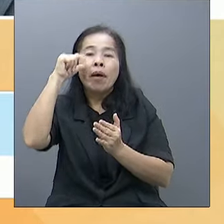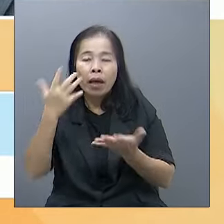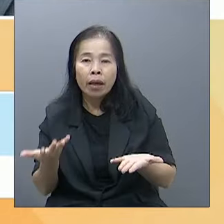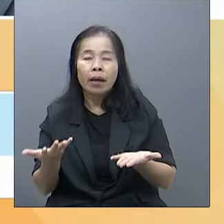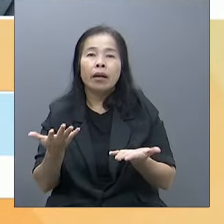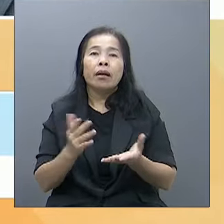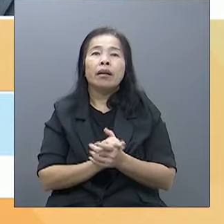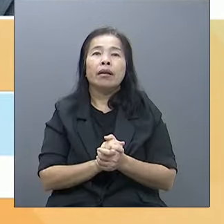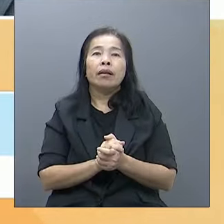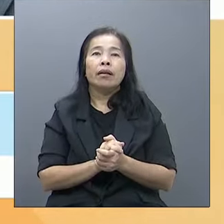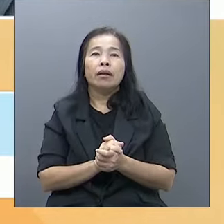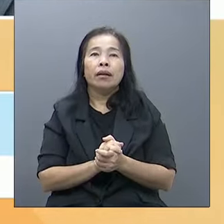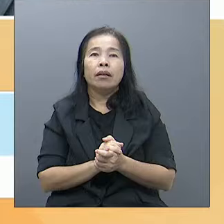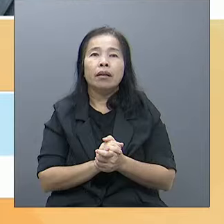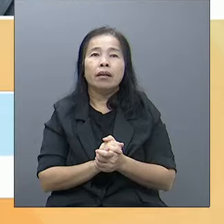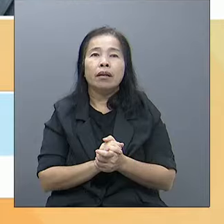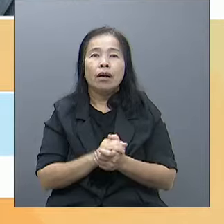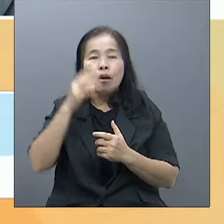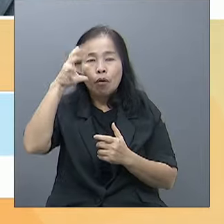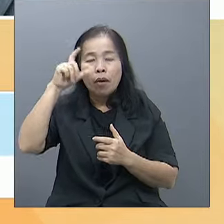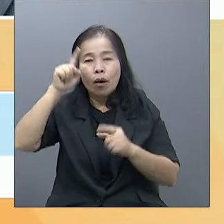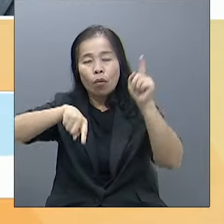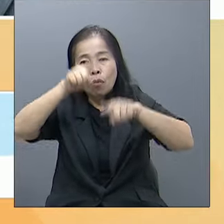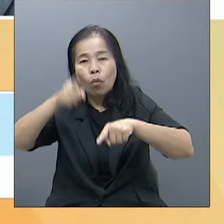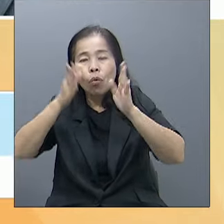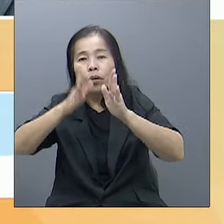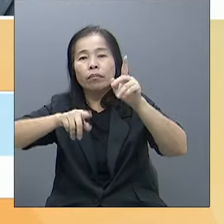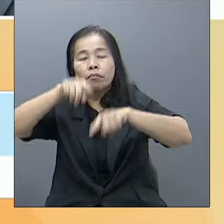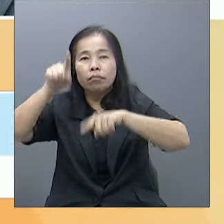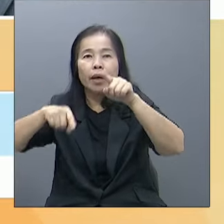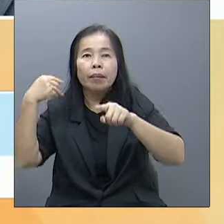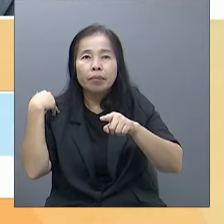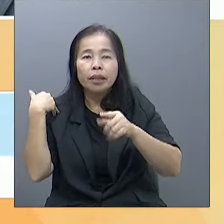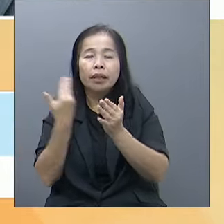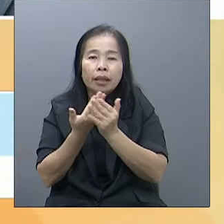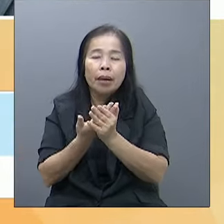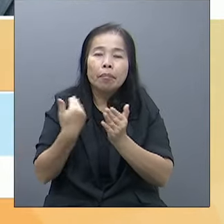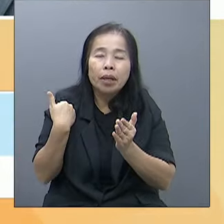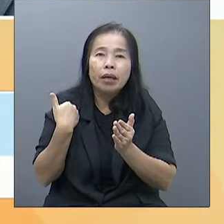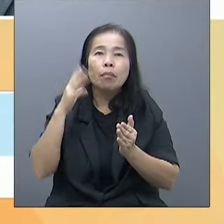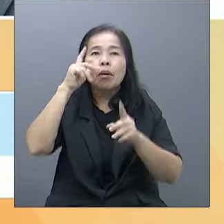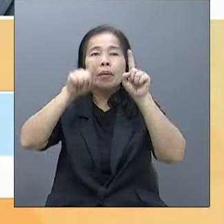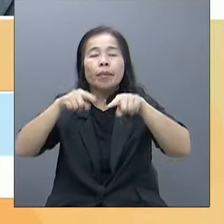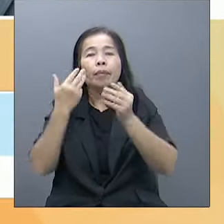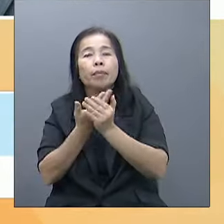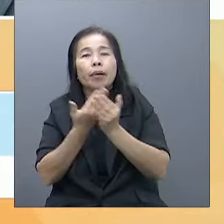นบ่นนะครับตอนอุดหนุนให้กับผู้ปกครองบางท่านก็ว่าดีบางท่านก็ว่าไม่ดีคือบางทีเนี่ย